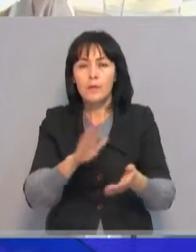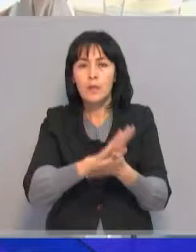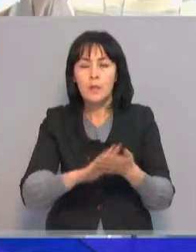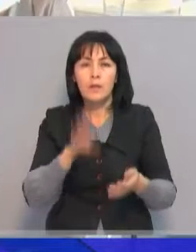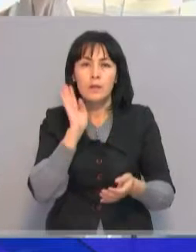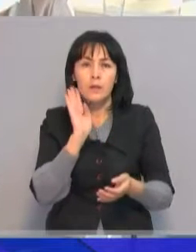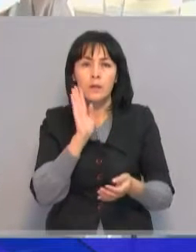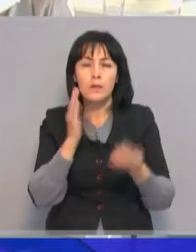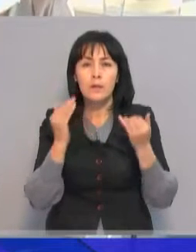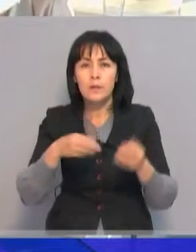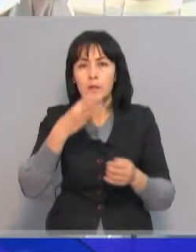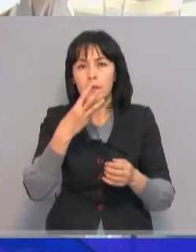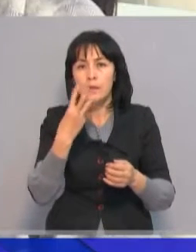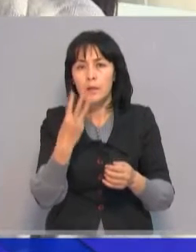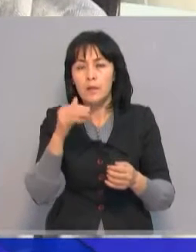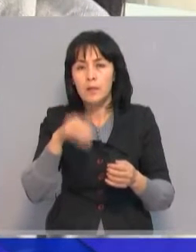питьевой водой.